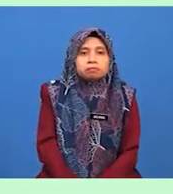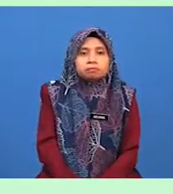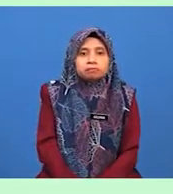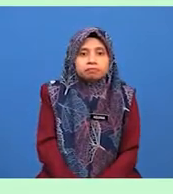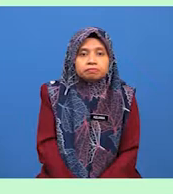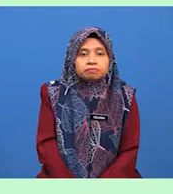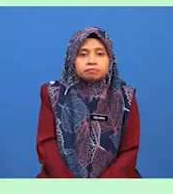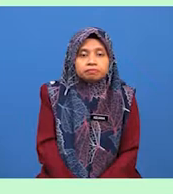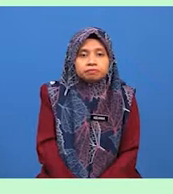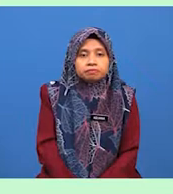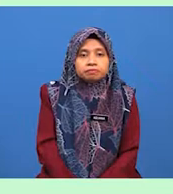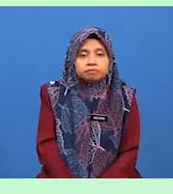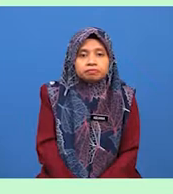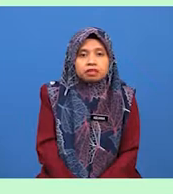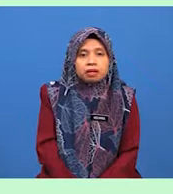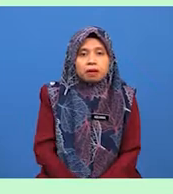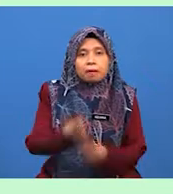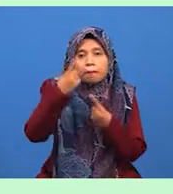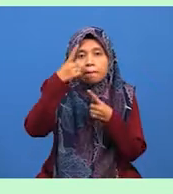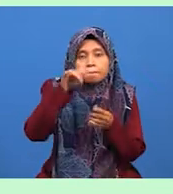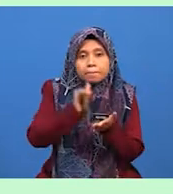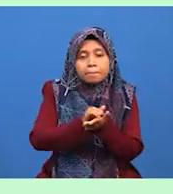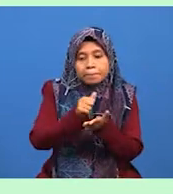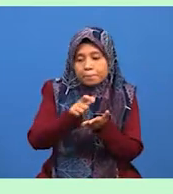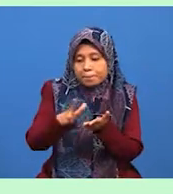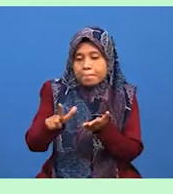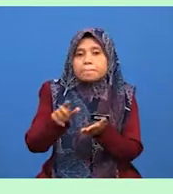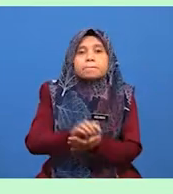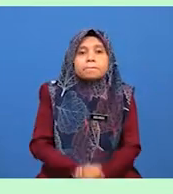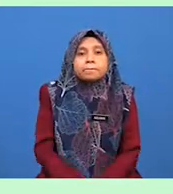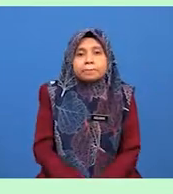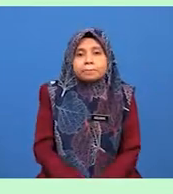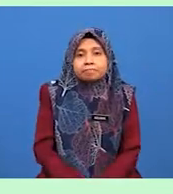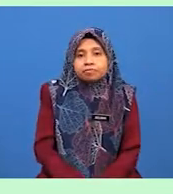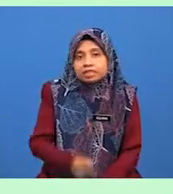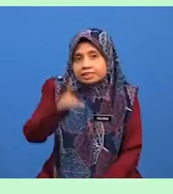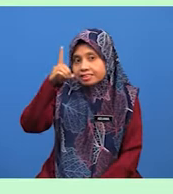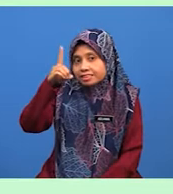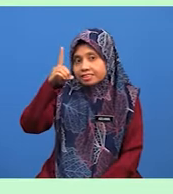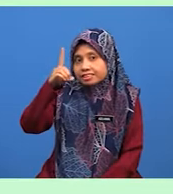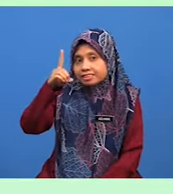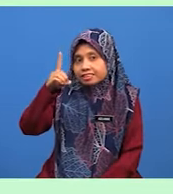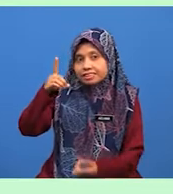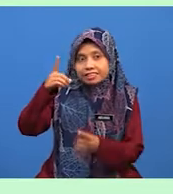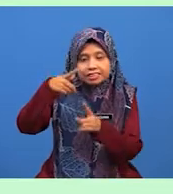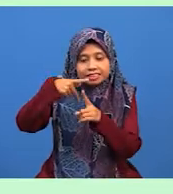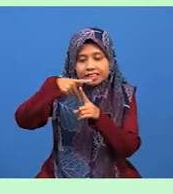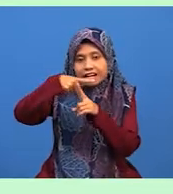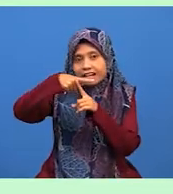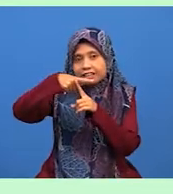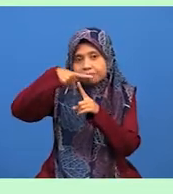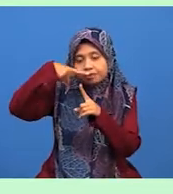Baiklah, murid-murid. Jawapan bagi soalan tersebut ialah D.